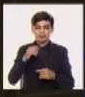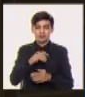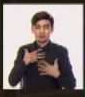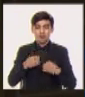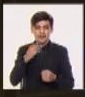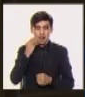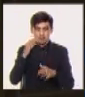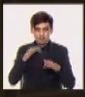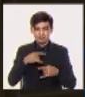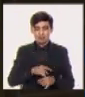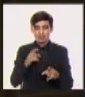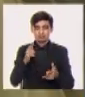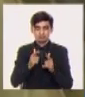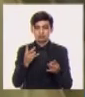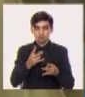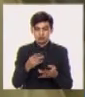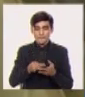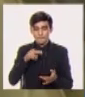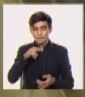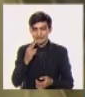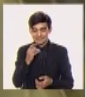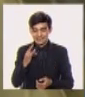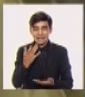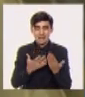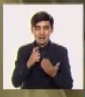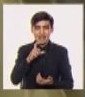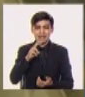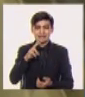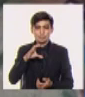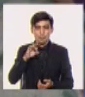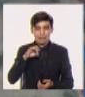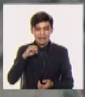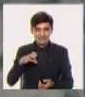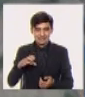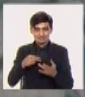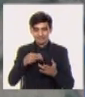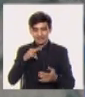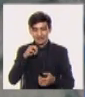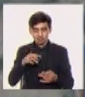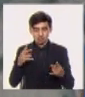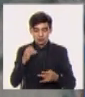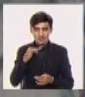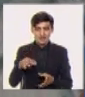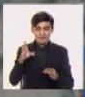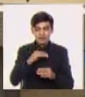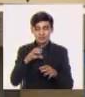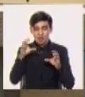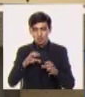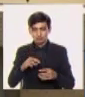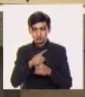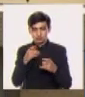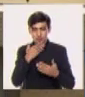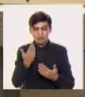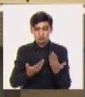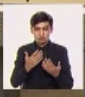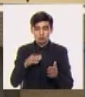роддомах действительно требуют результаты ПЦР или экспресс-тестов. При этом последние действуют всего 3 дня. Но эти правила не распространяются на экстренный